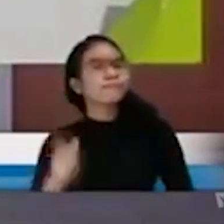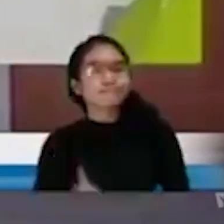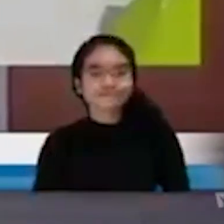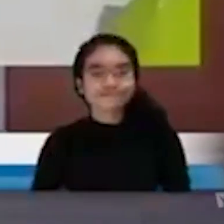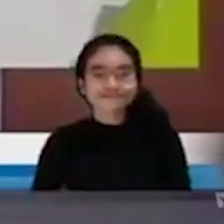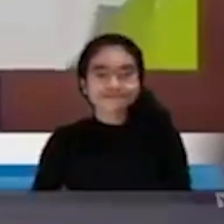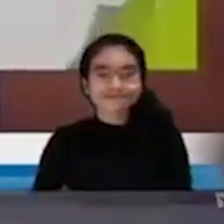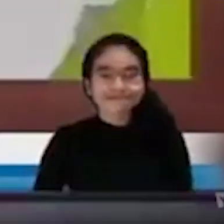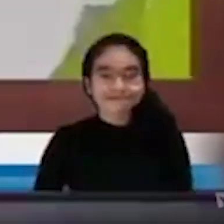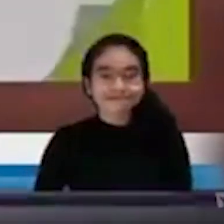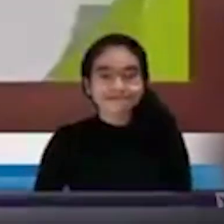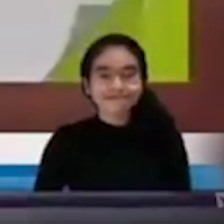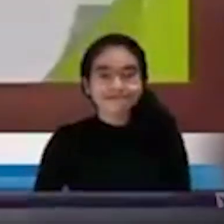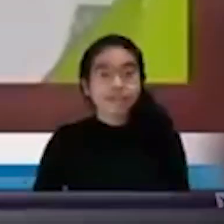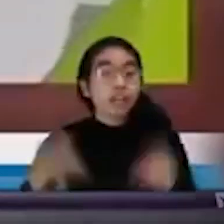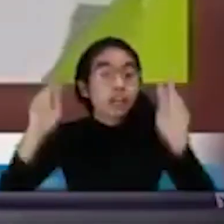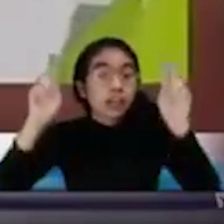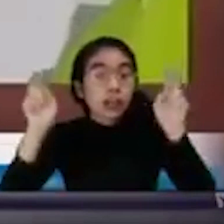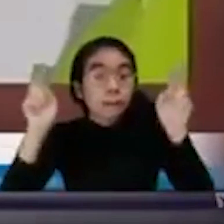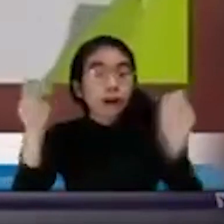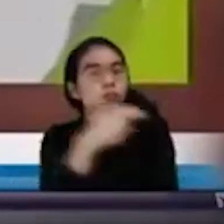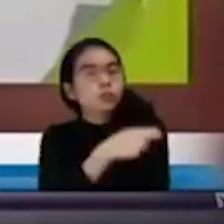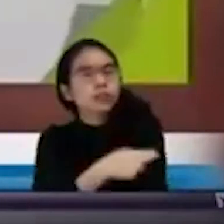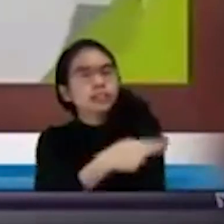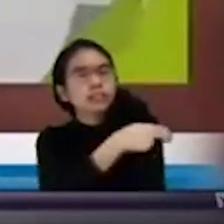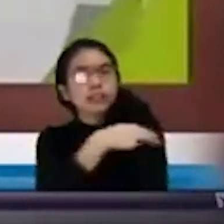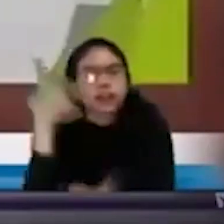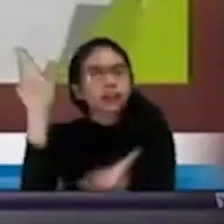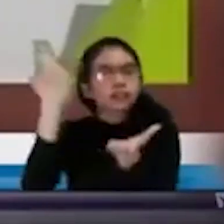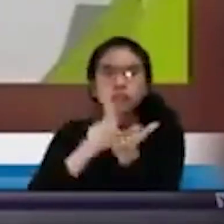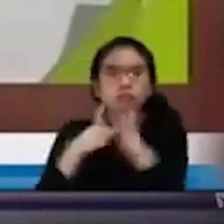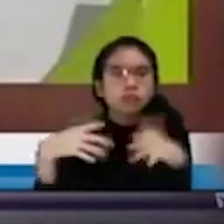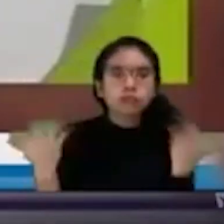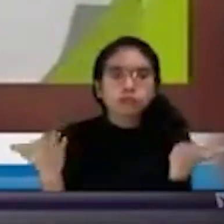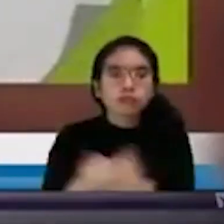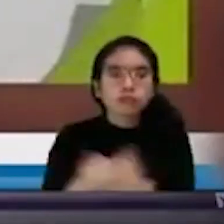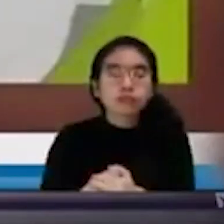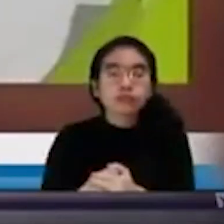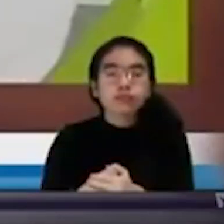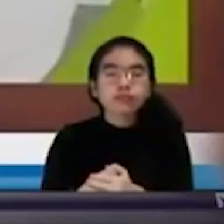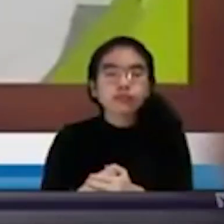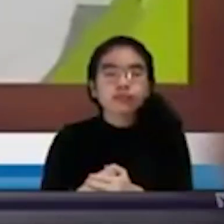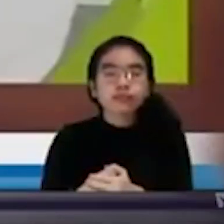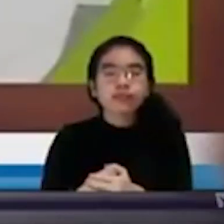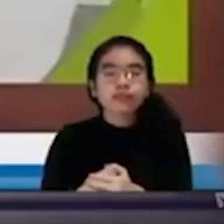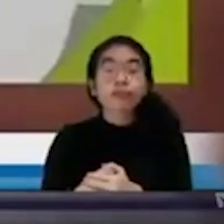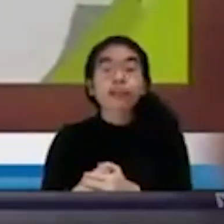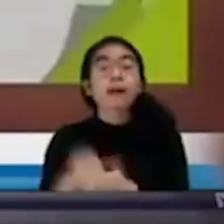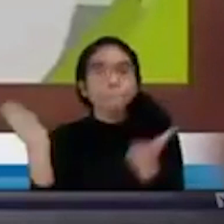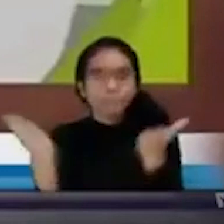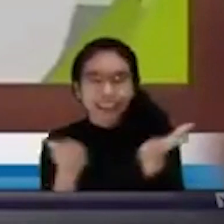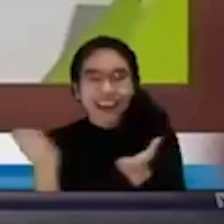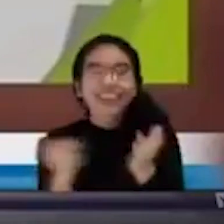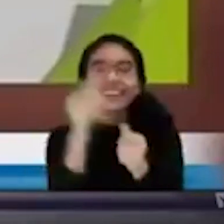dengan kasih. Jadi setiap karyawan mengetahui bahwa pekerjaan yang dilakukannya di Rumah Sakit